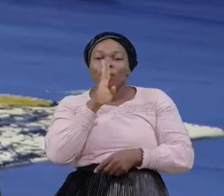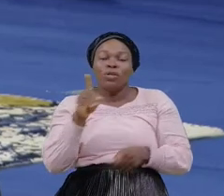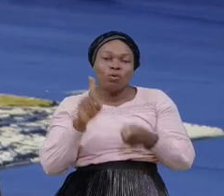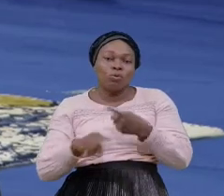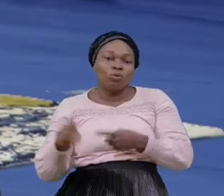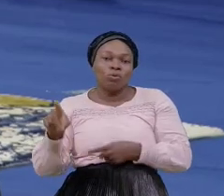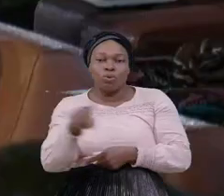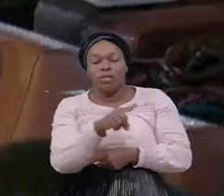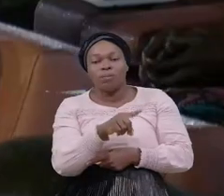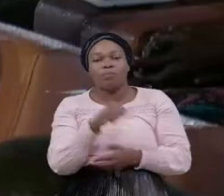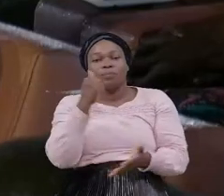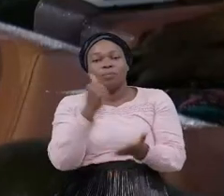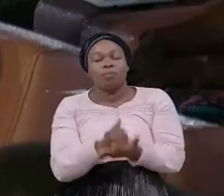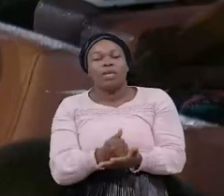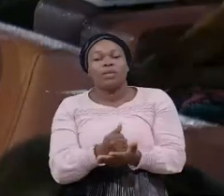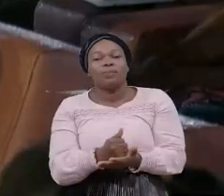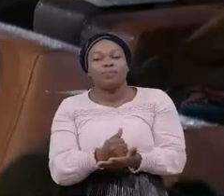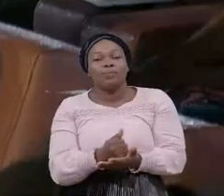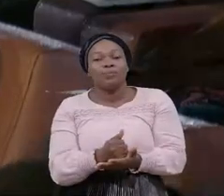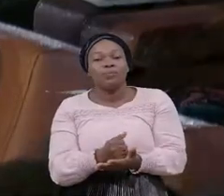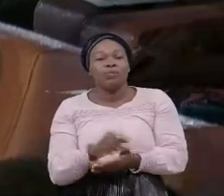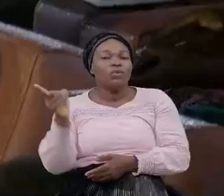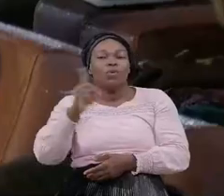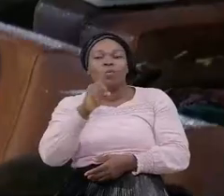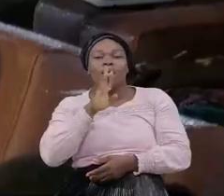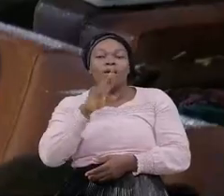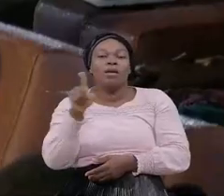foi. Où êtes-vous?